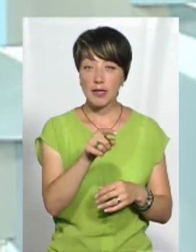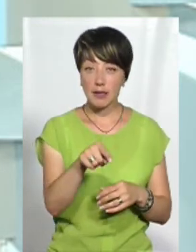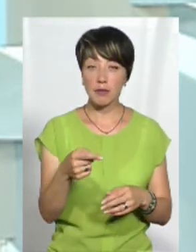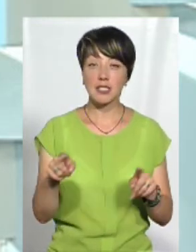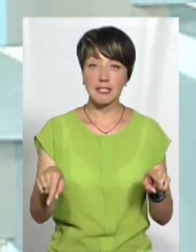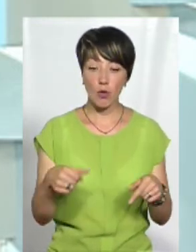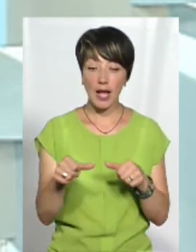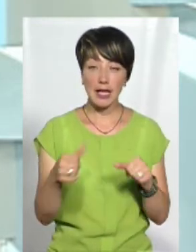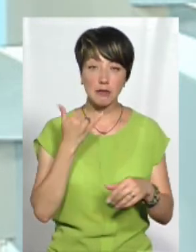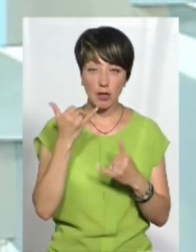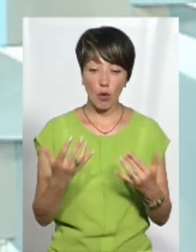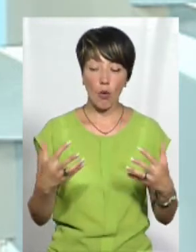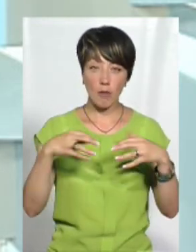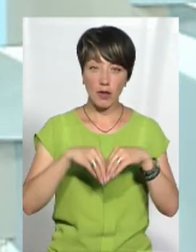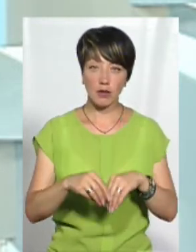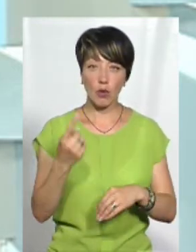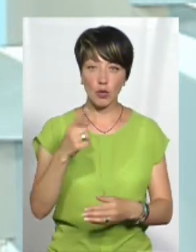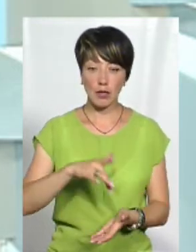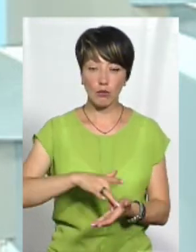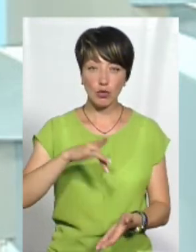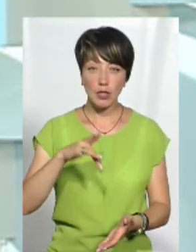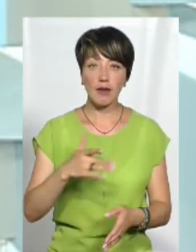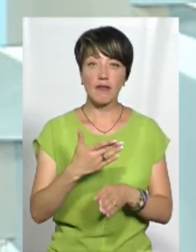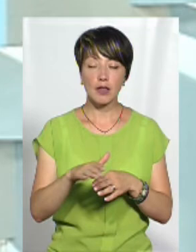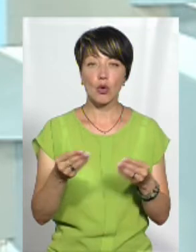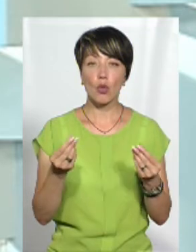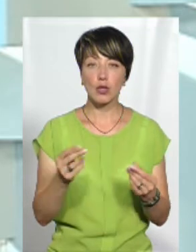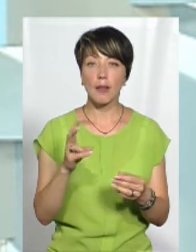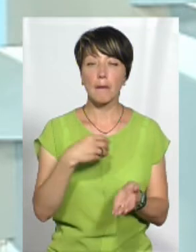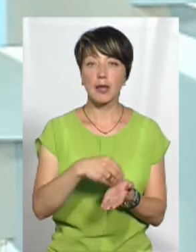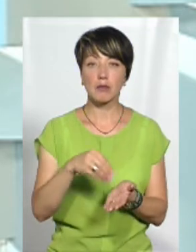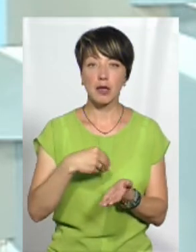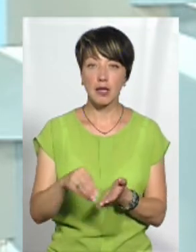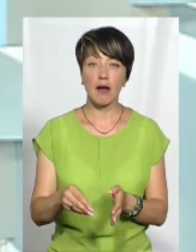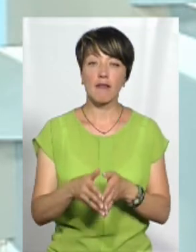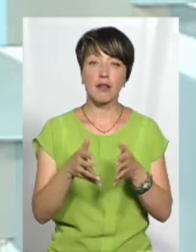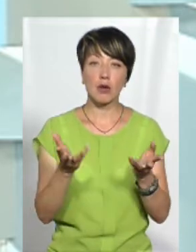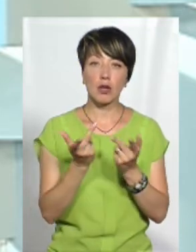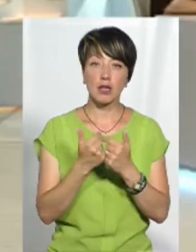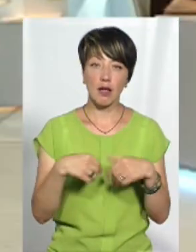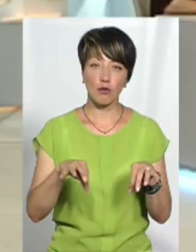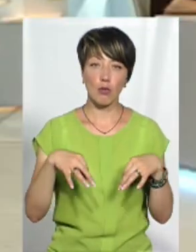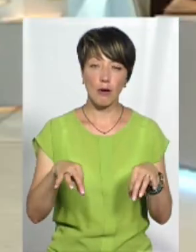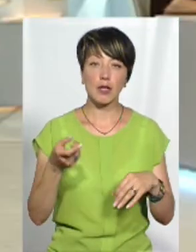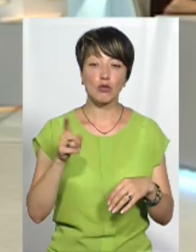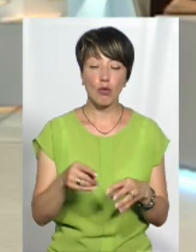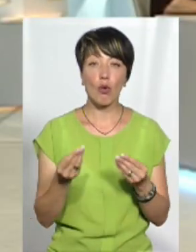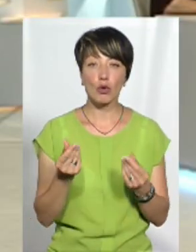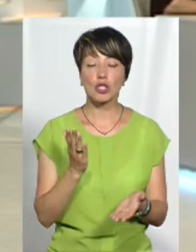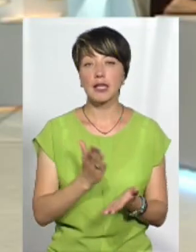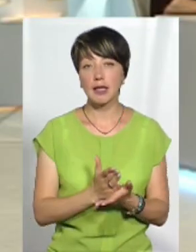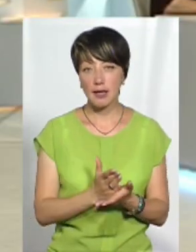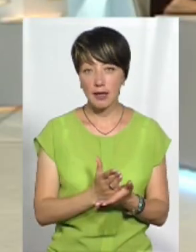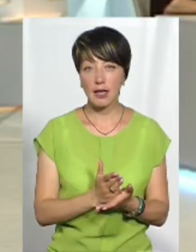створені єдині диспетчерські, вони об'єднуються в один пул, але їм виділені кошти на придбання великої кількості автомобілів. Тому кошти